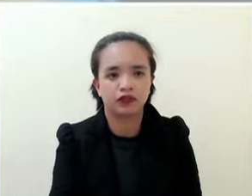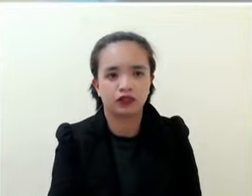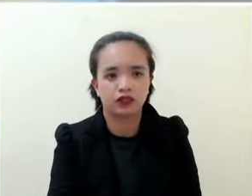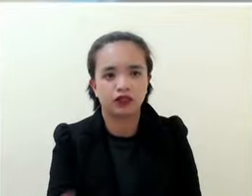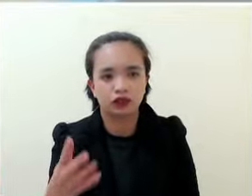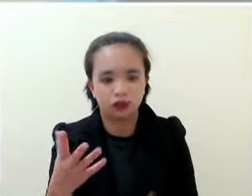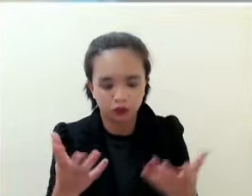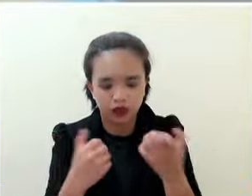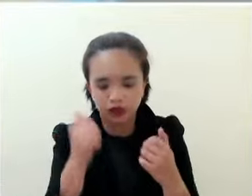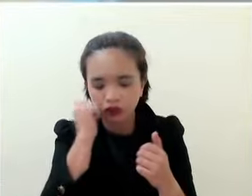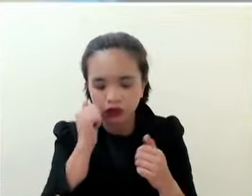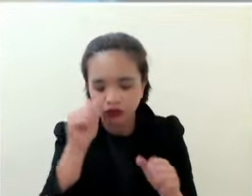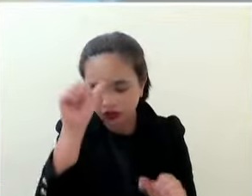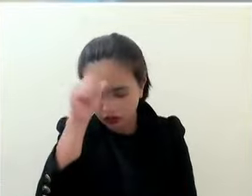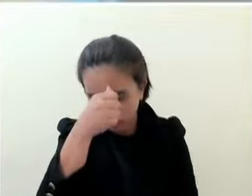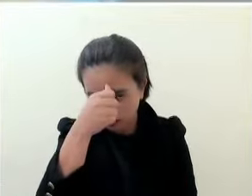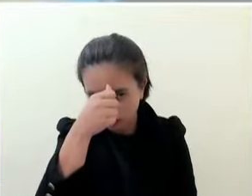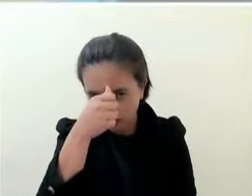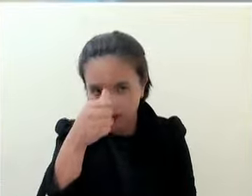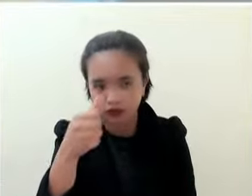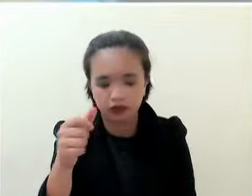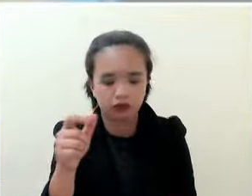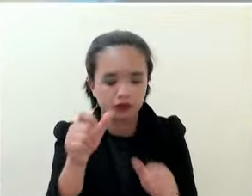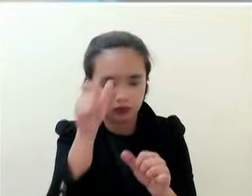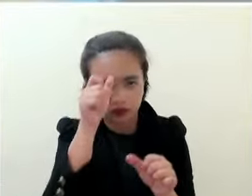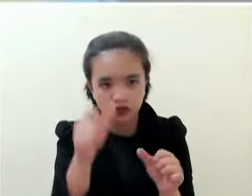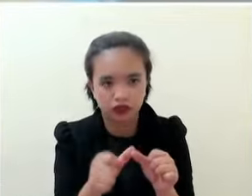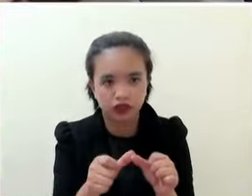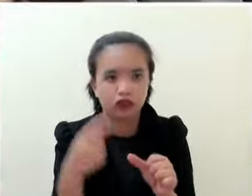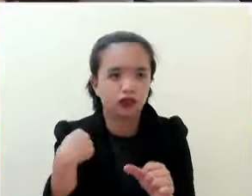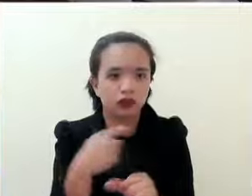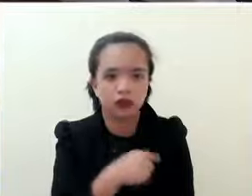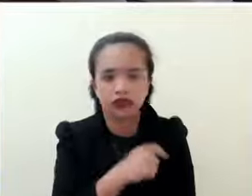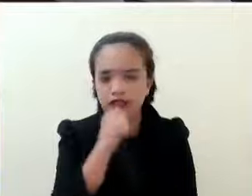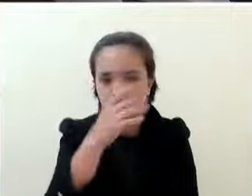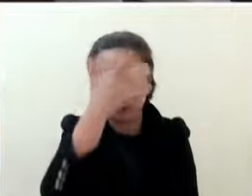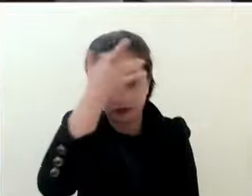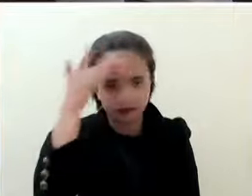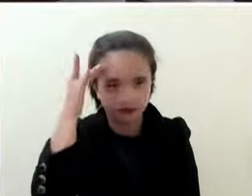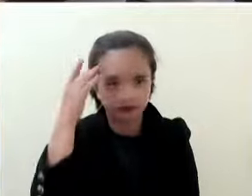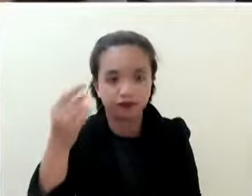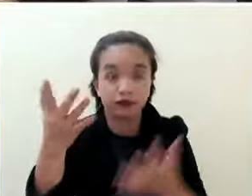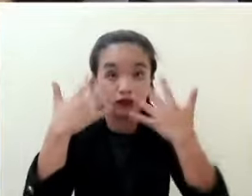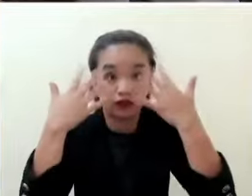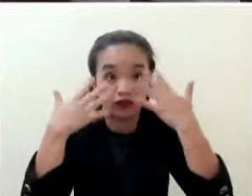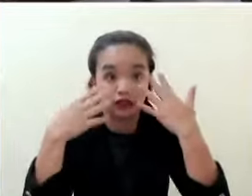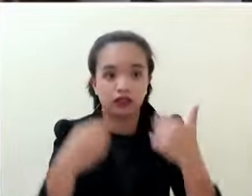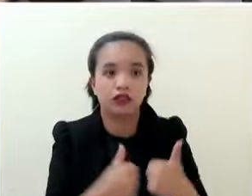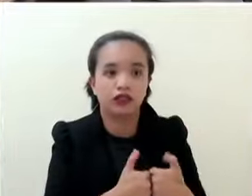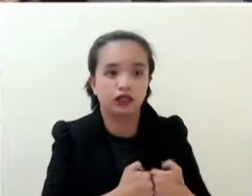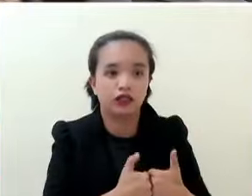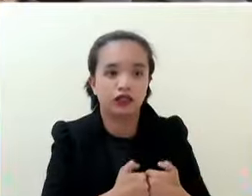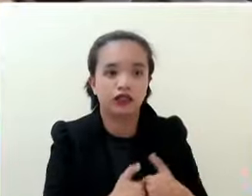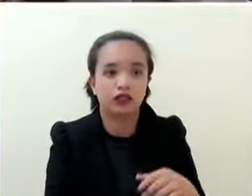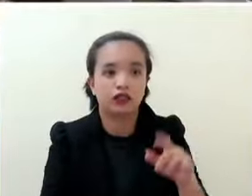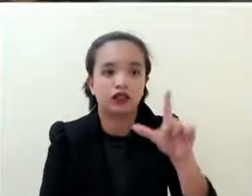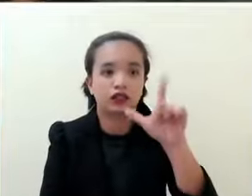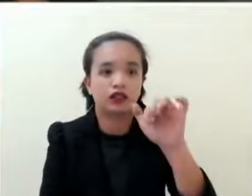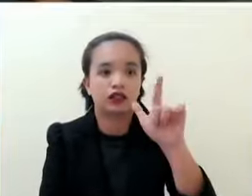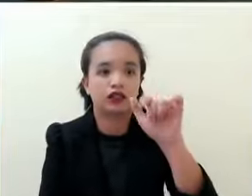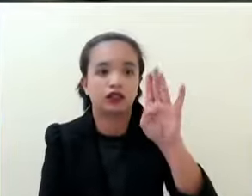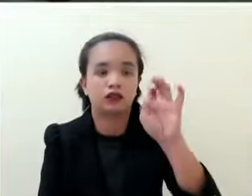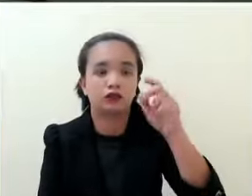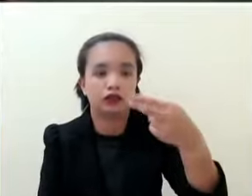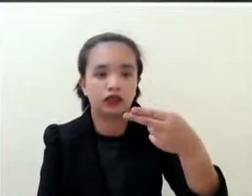be remembered through this law. You will not be forgotten. Emosyonal naman ang partner ni Eddie Garcia na si Lilibeth Romero